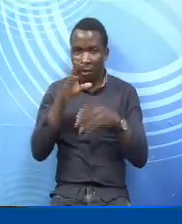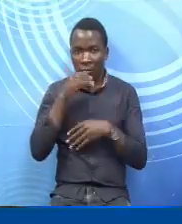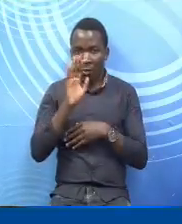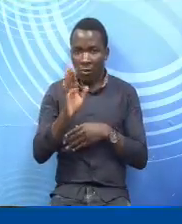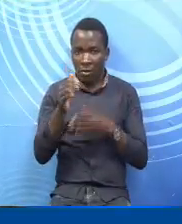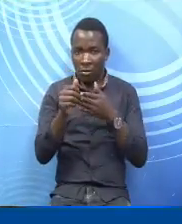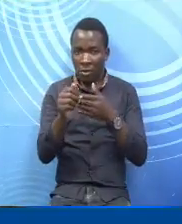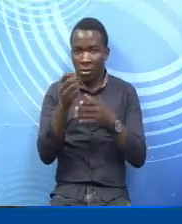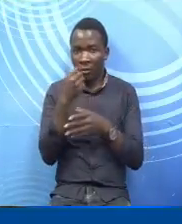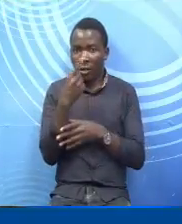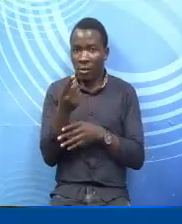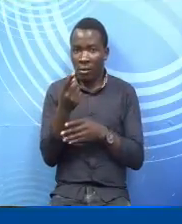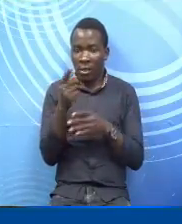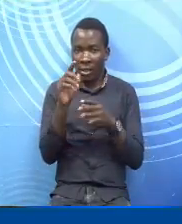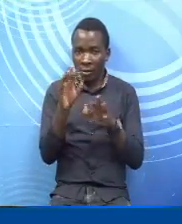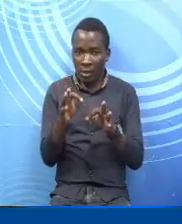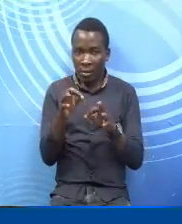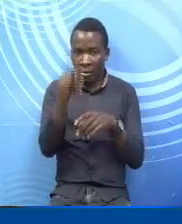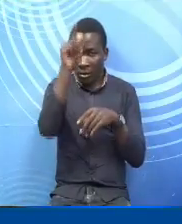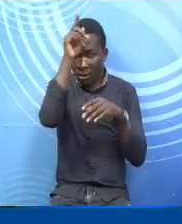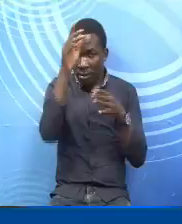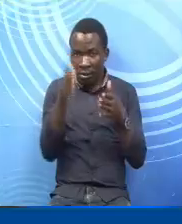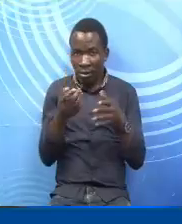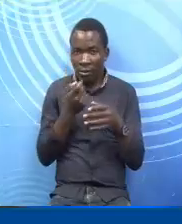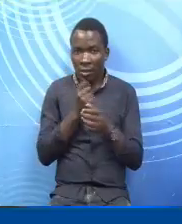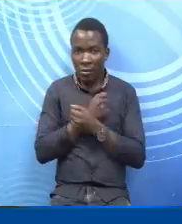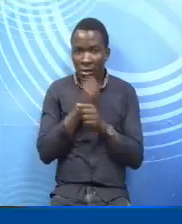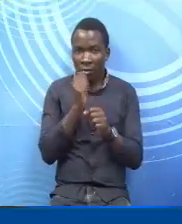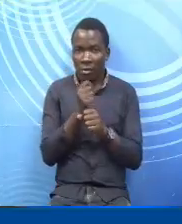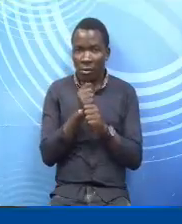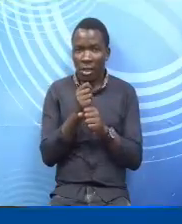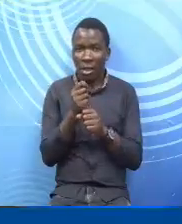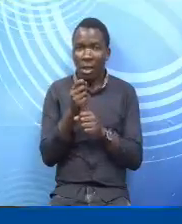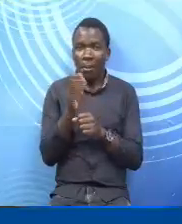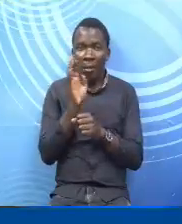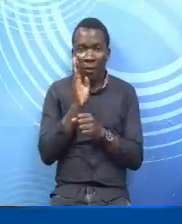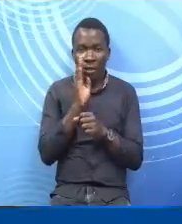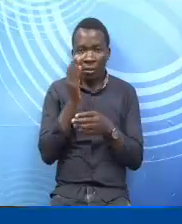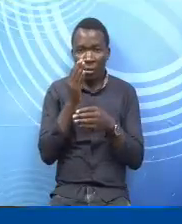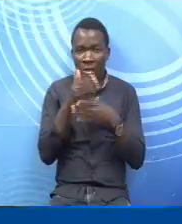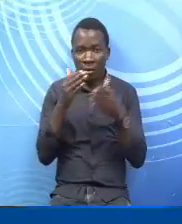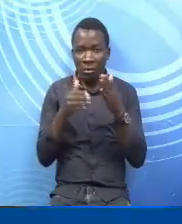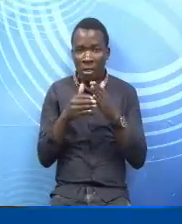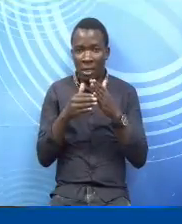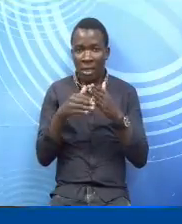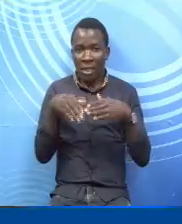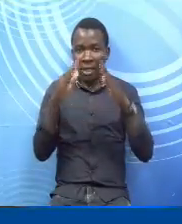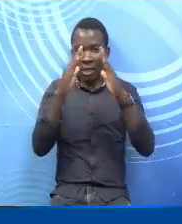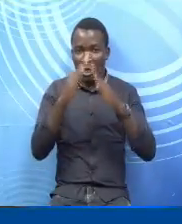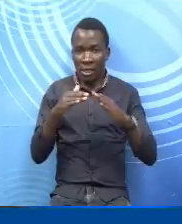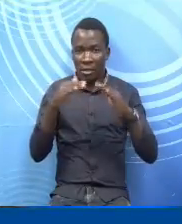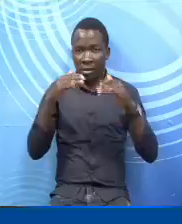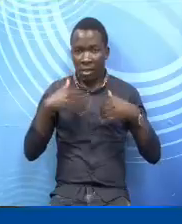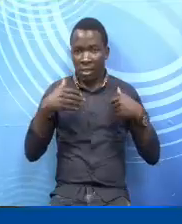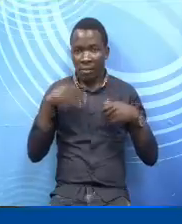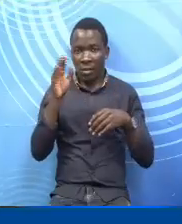wa Kamembe buvuga ko ibihe abaturage bakunze kubikora ugasanga babeshya ko ngo bari kubaka ibiraro kandi ngo bari kubaka inzu zo